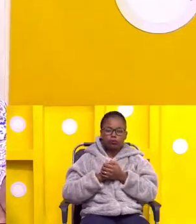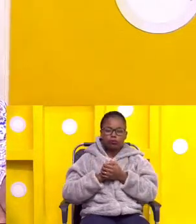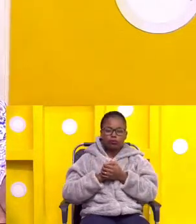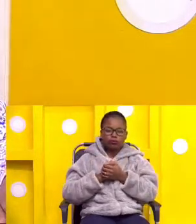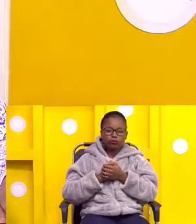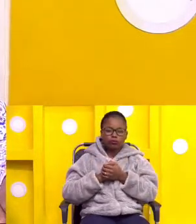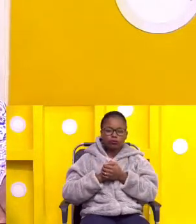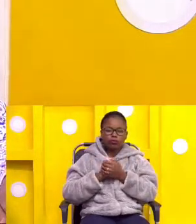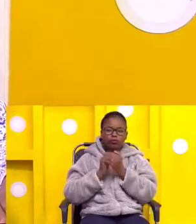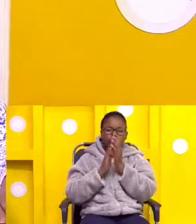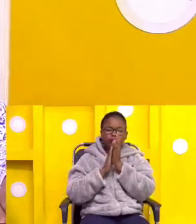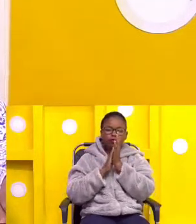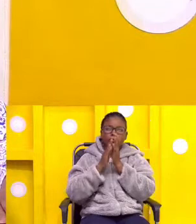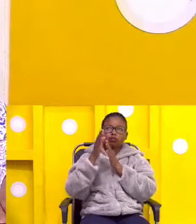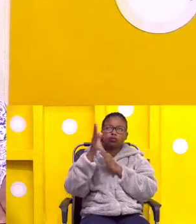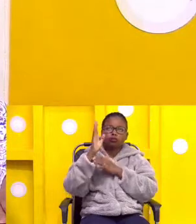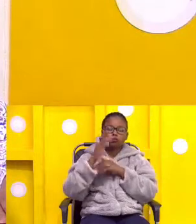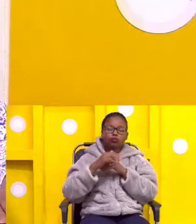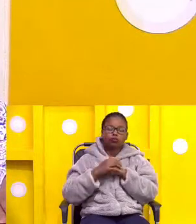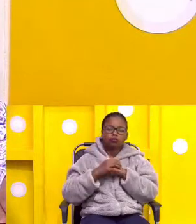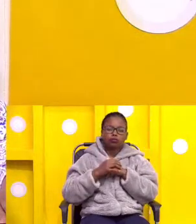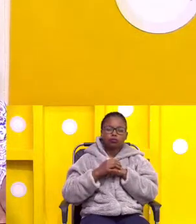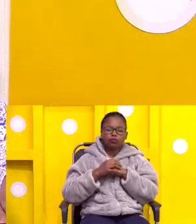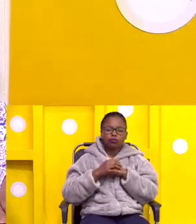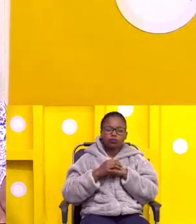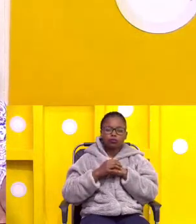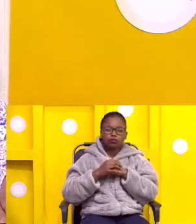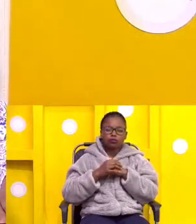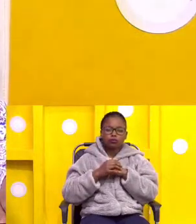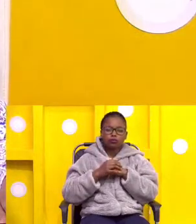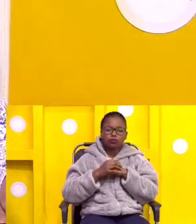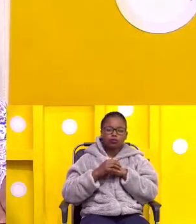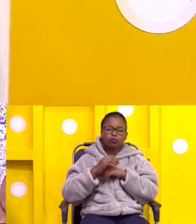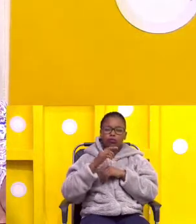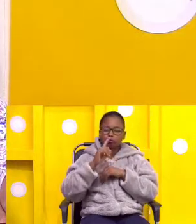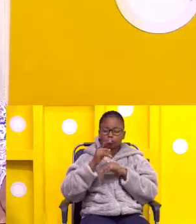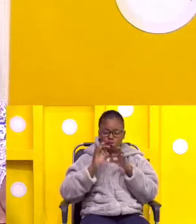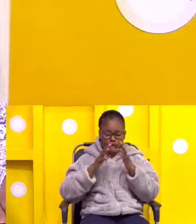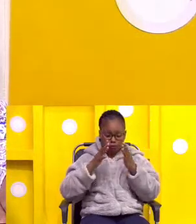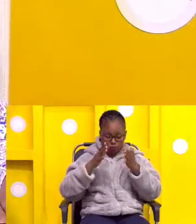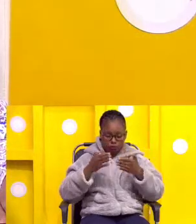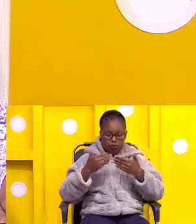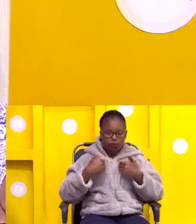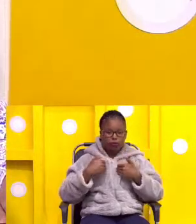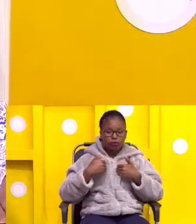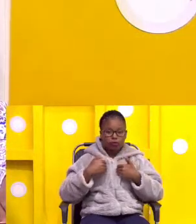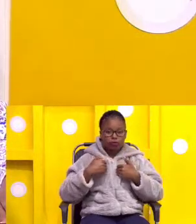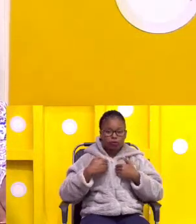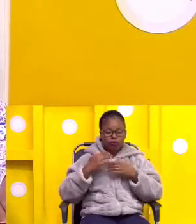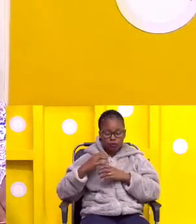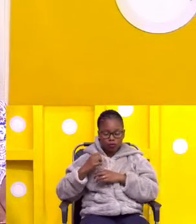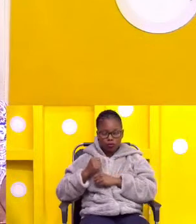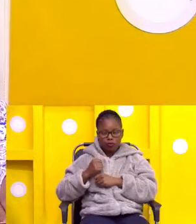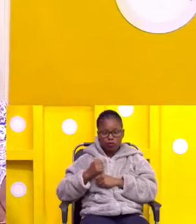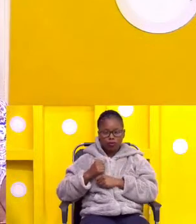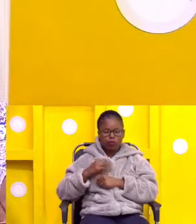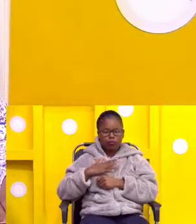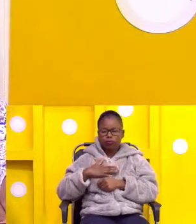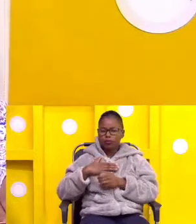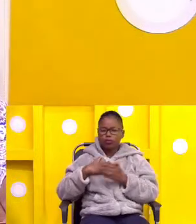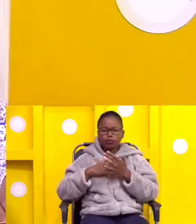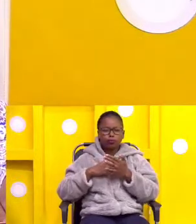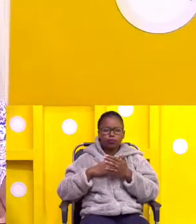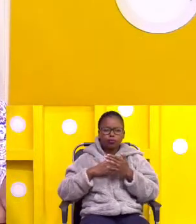Bwana asifiwe sana uguo ngikorwo ni kuri na mundu wihokaga tiga kumwihoka ni